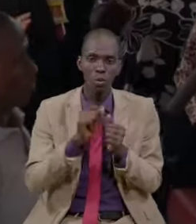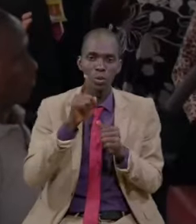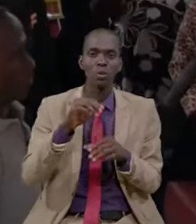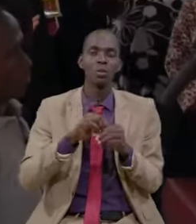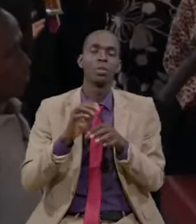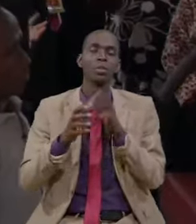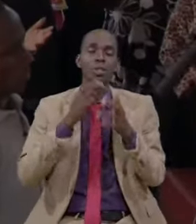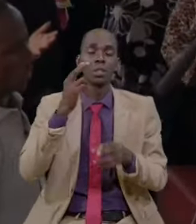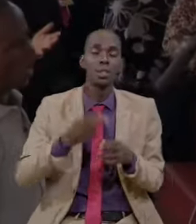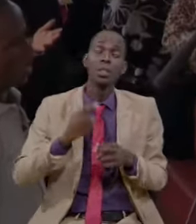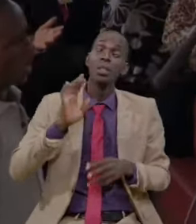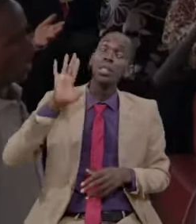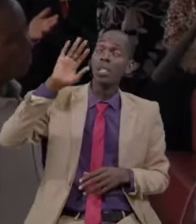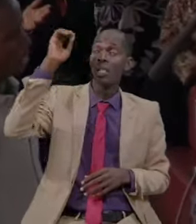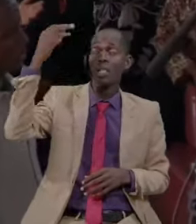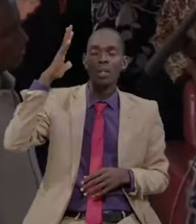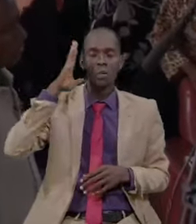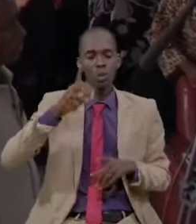Sa grâce ira avec toi.